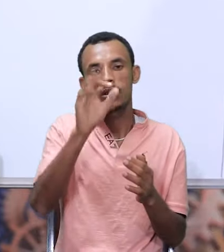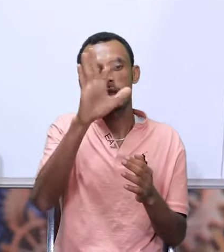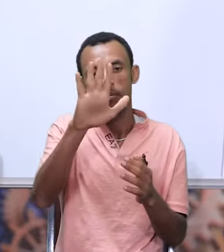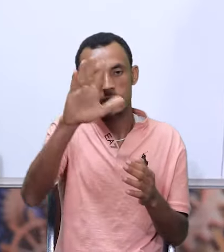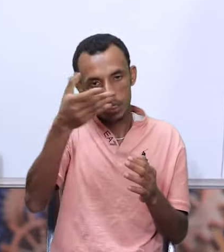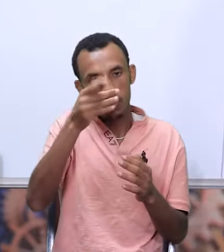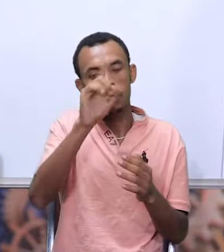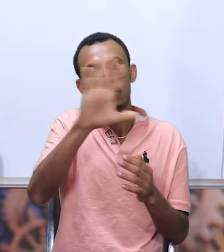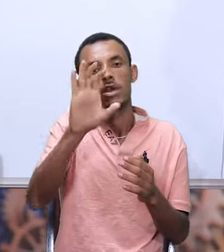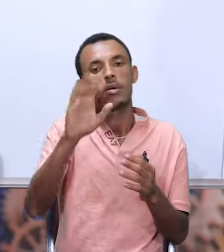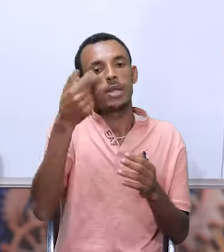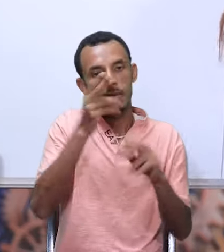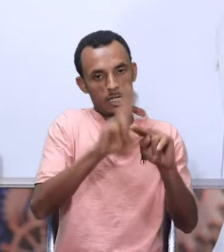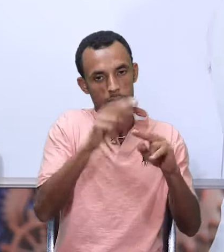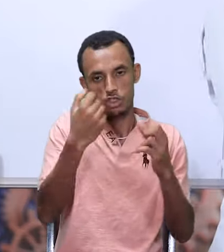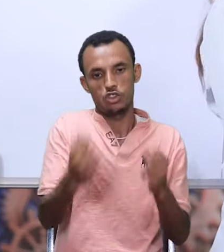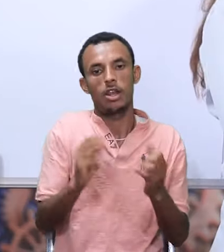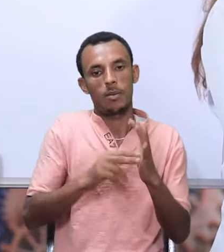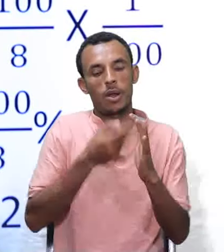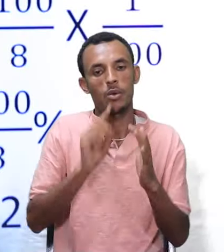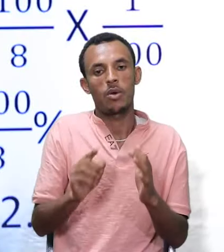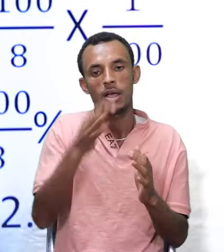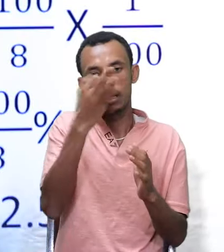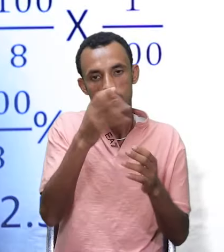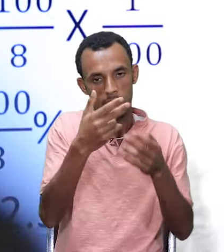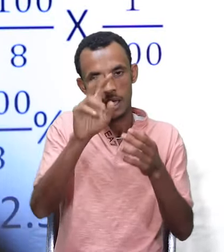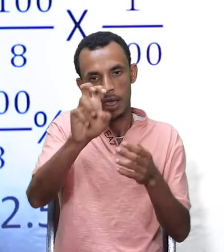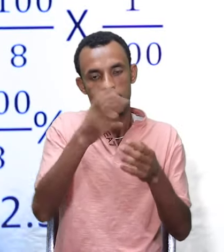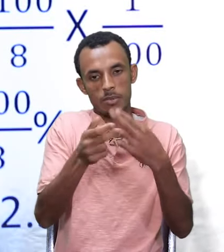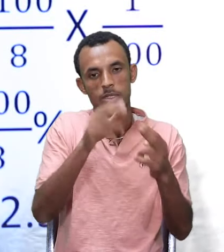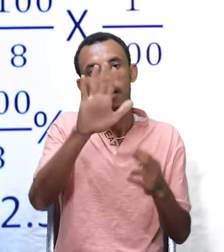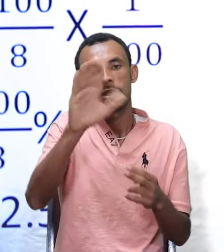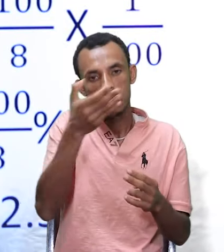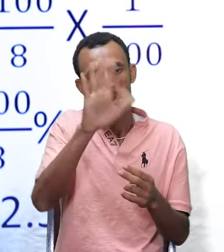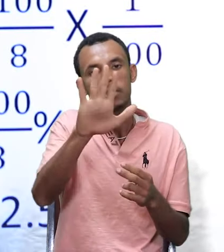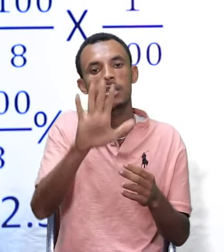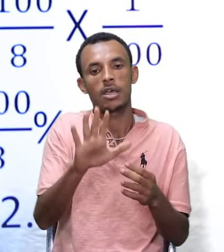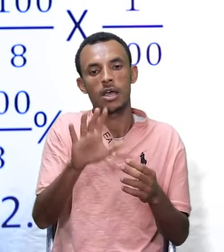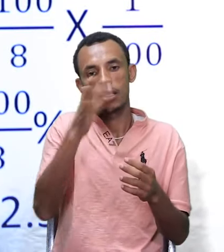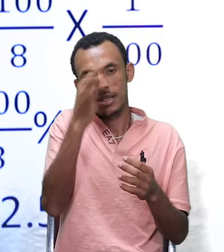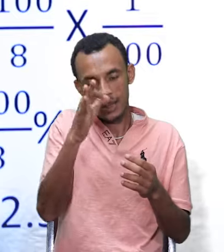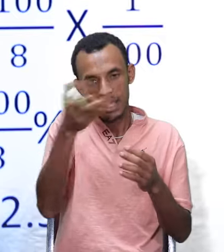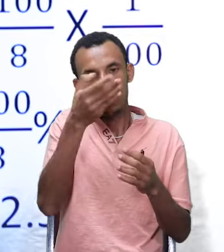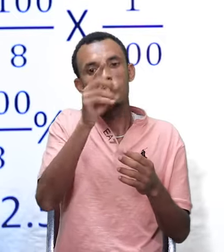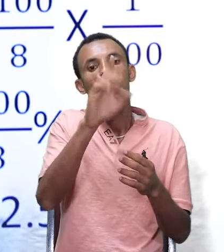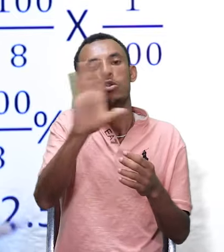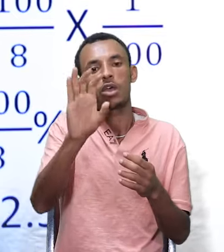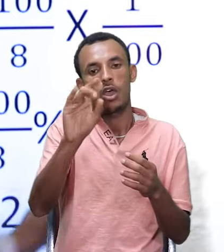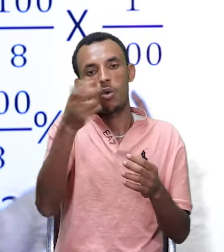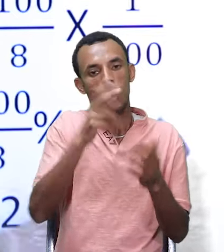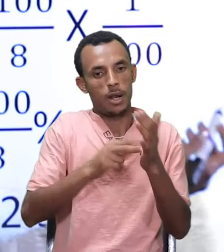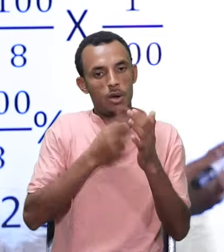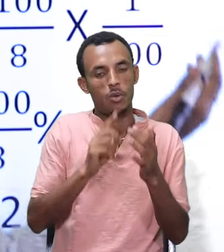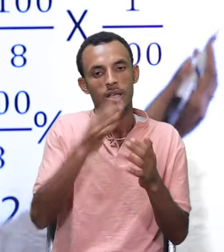ነው ብለን መግለጽ እንችላለን ማለት ነው። 19/20 ሲባዛ በ5 5ኛ 19 መቶኛ ይመጣል። 19 መቶኛ